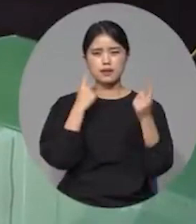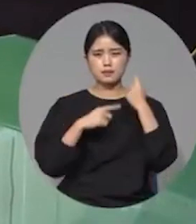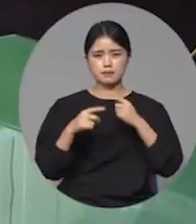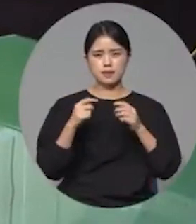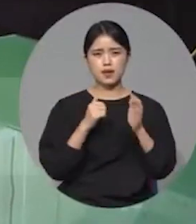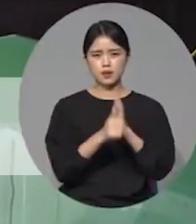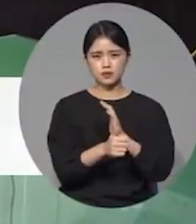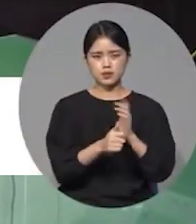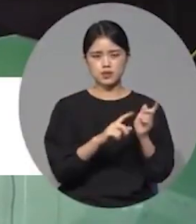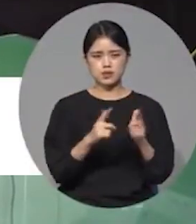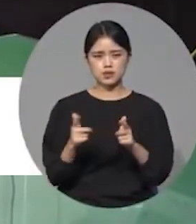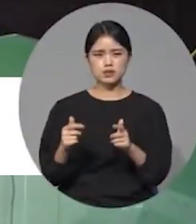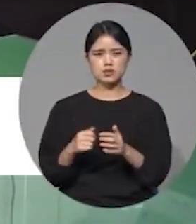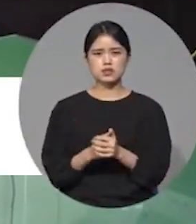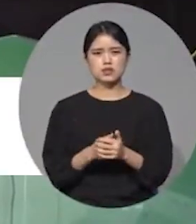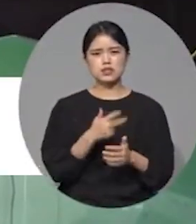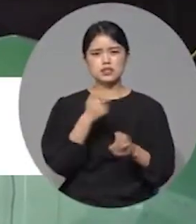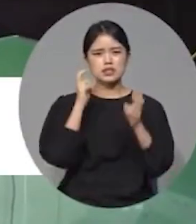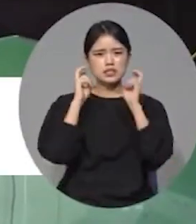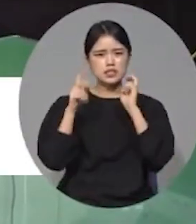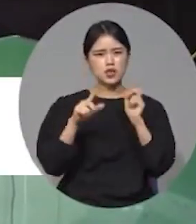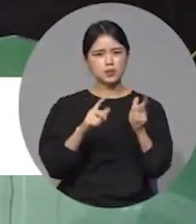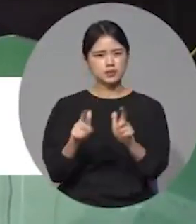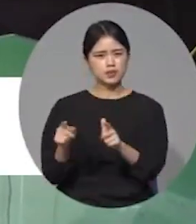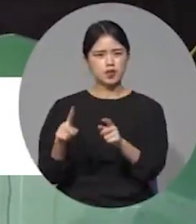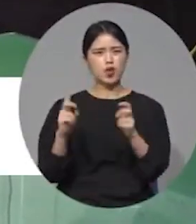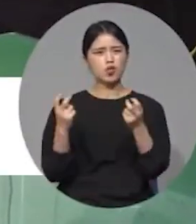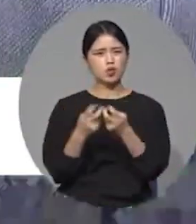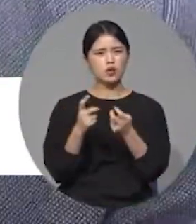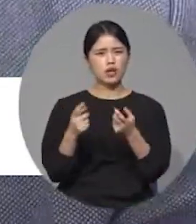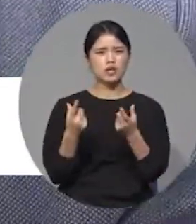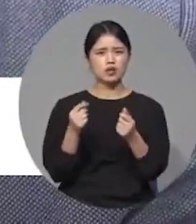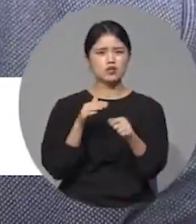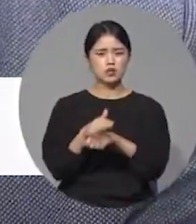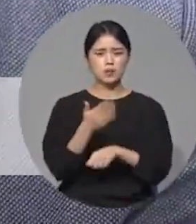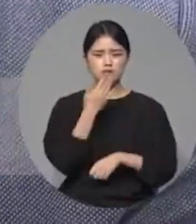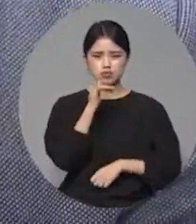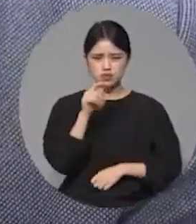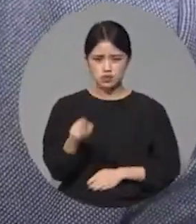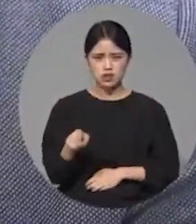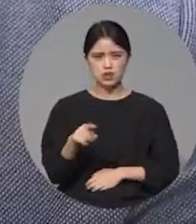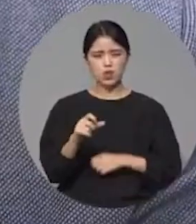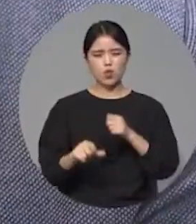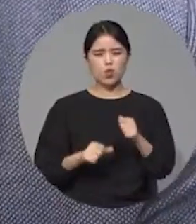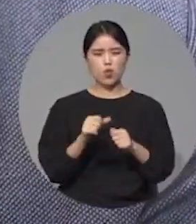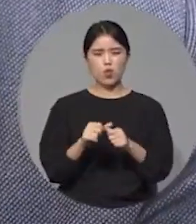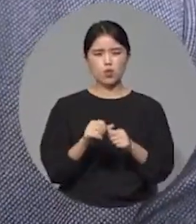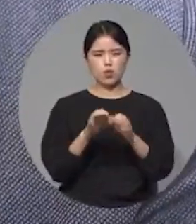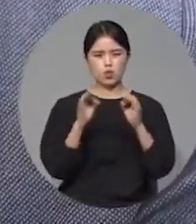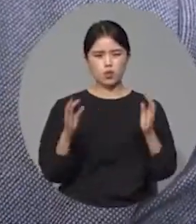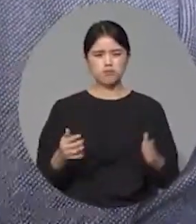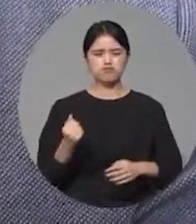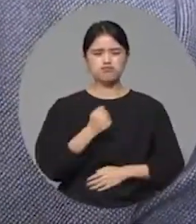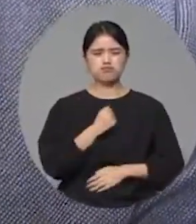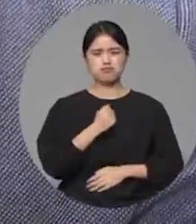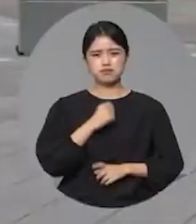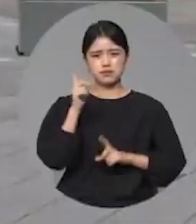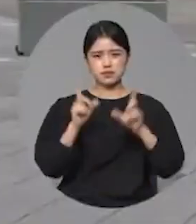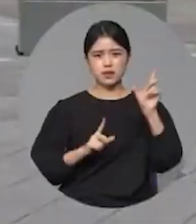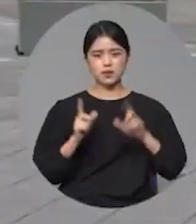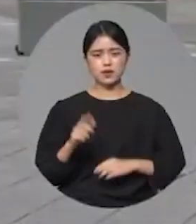전 윤리 경영을 선언한 대기업이 어떻게 이렇게 나올 수 있느냐며 5년이 다 되도록 분통만 터뜨리고